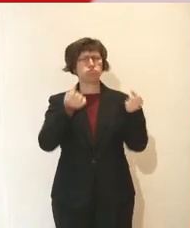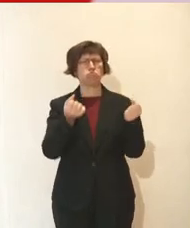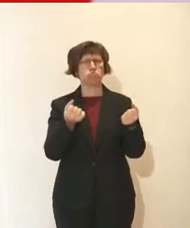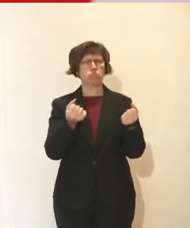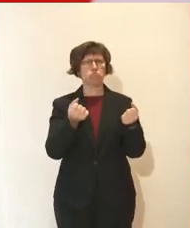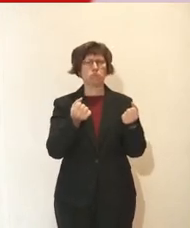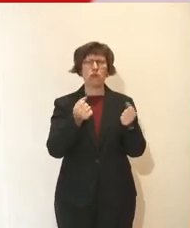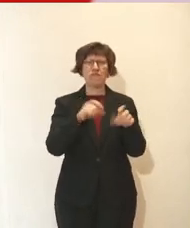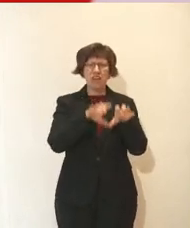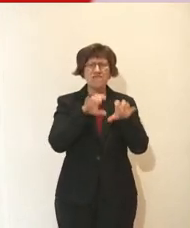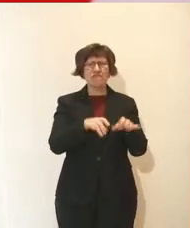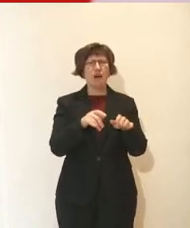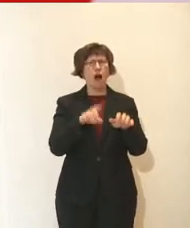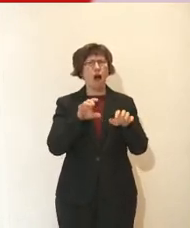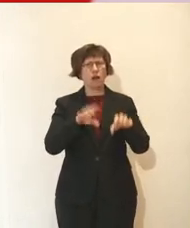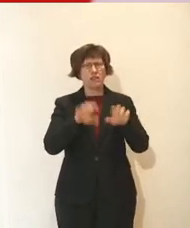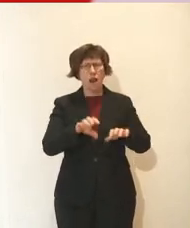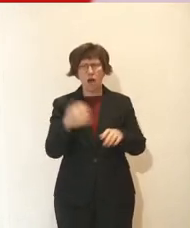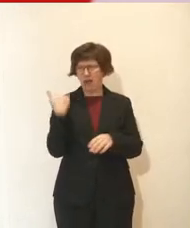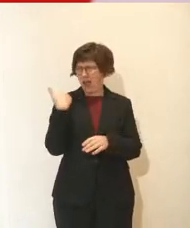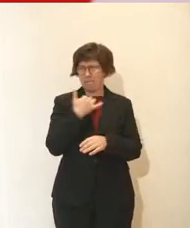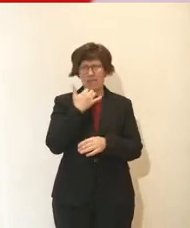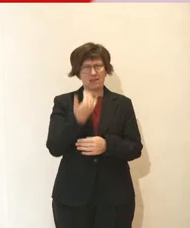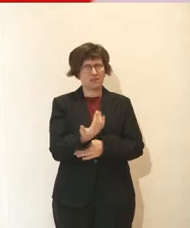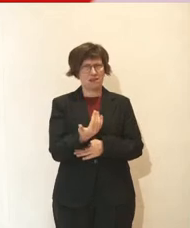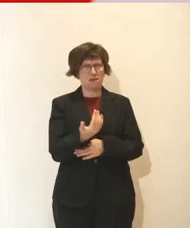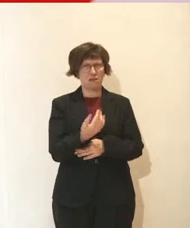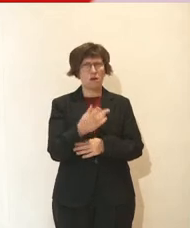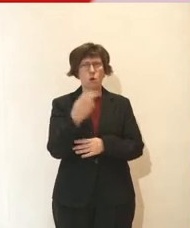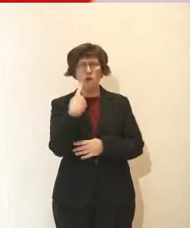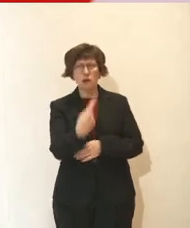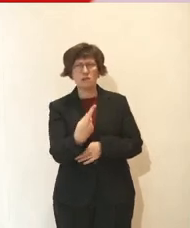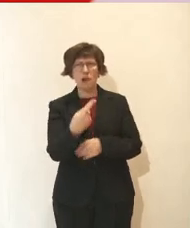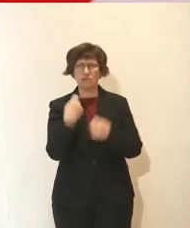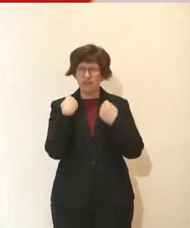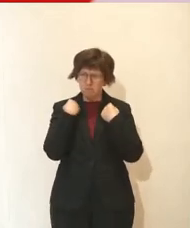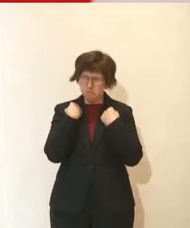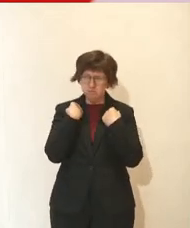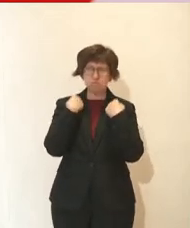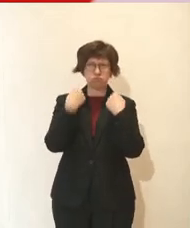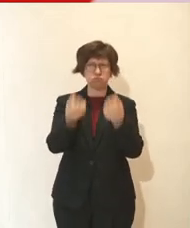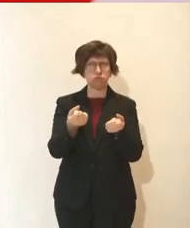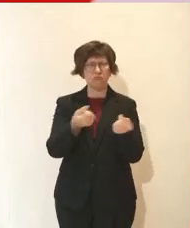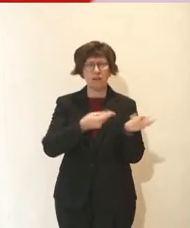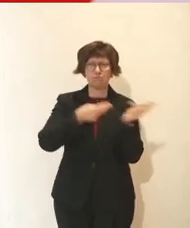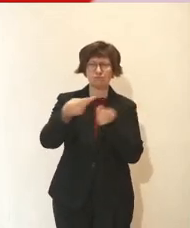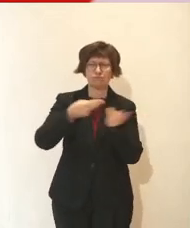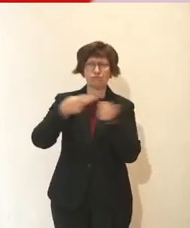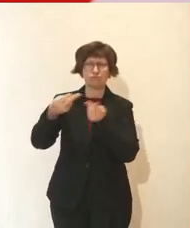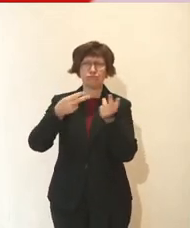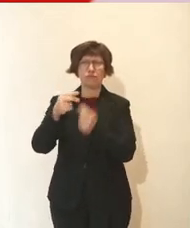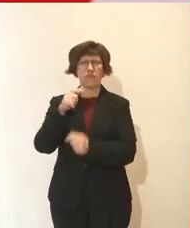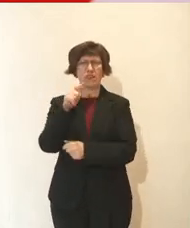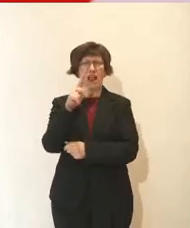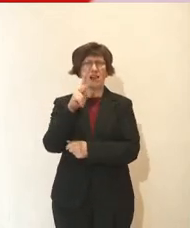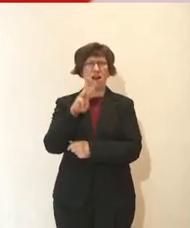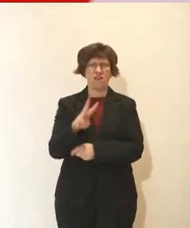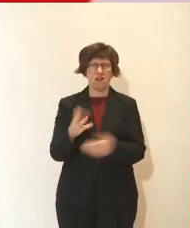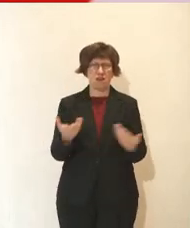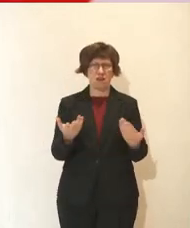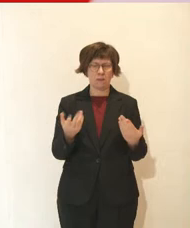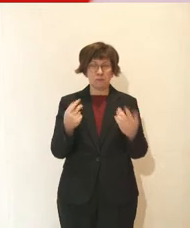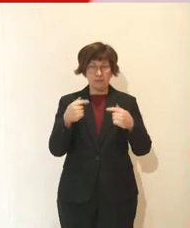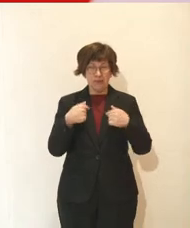dem warenlager über das sich eben gesprochen habe oder wenn sie einen truck fahren ich bin dafür dass wir uns dafür